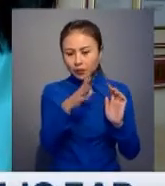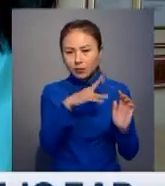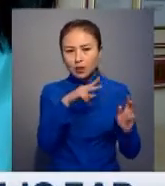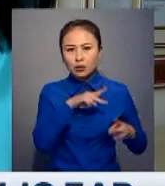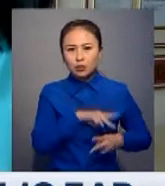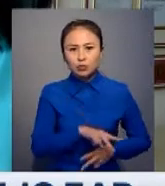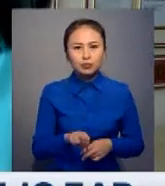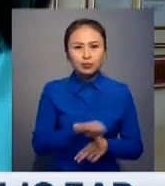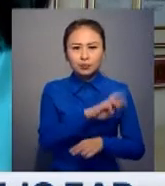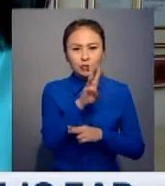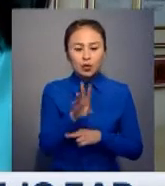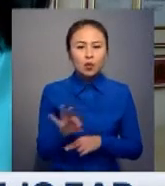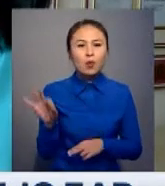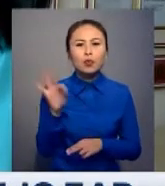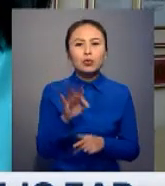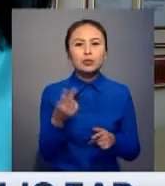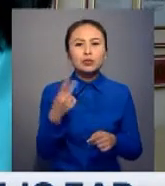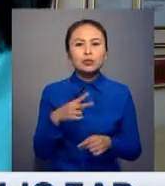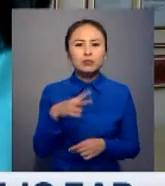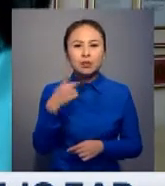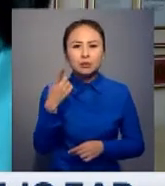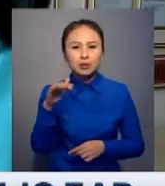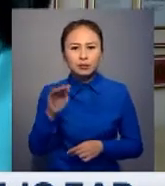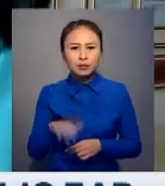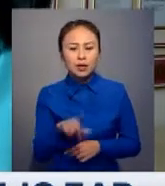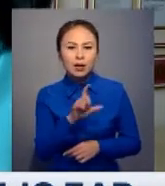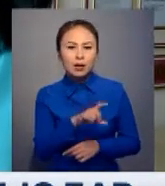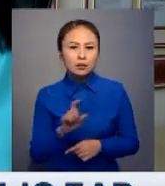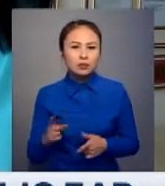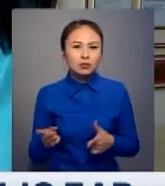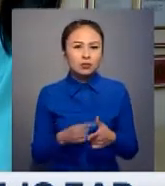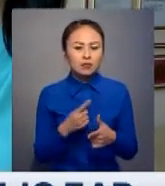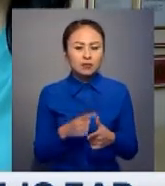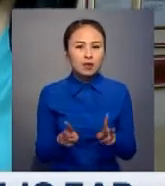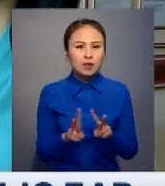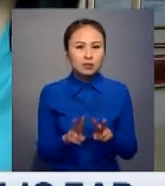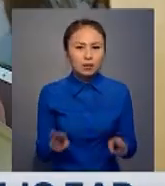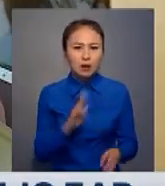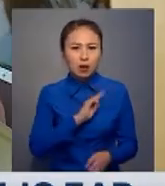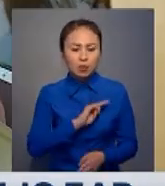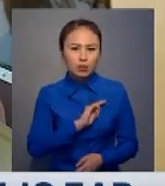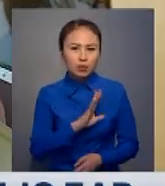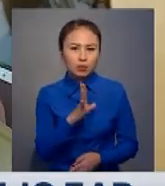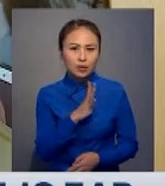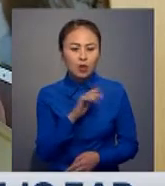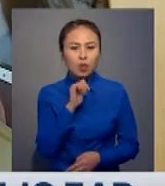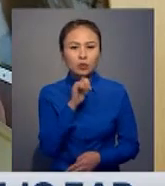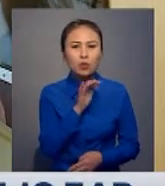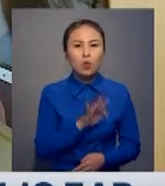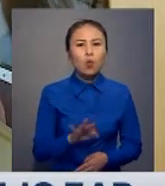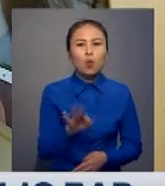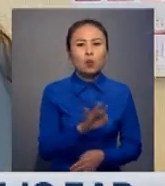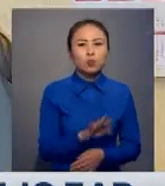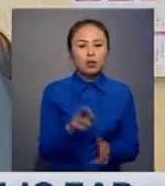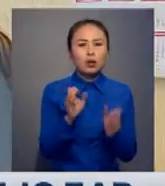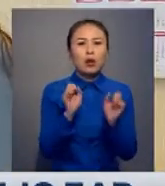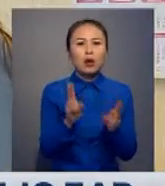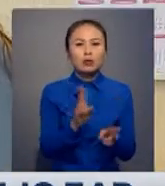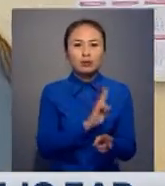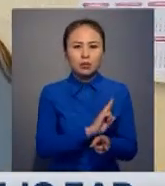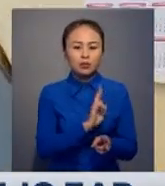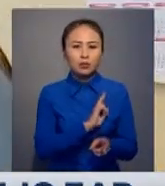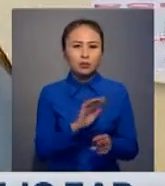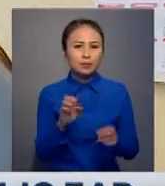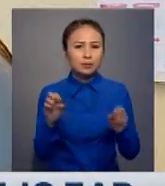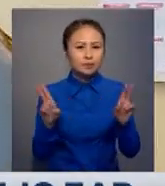қамту бағдарламасы бойынша 21,000-нан астам адам екі қолға бір күрек тапты. Қостанай облысында қай саланы алсаң да